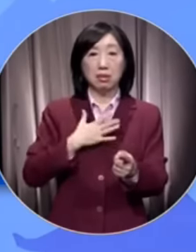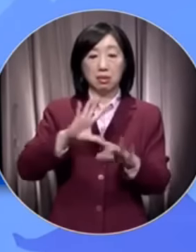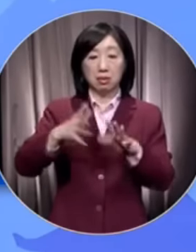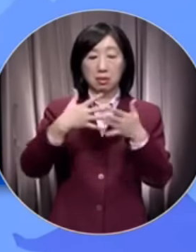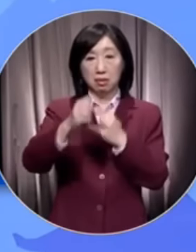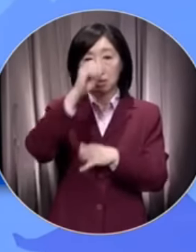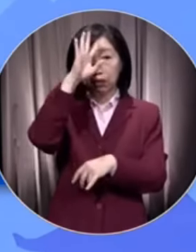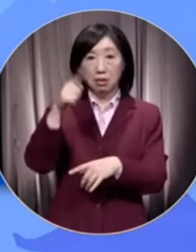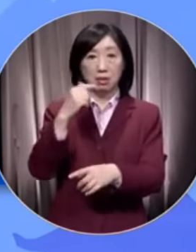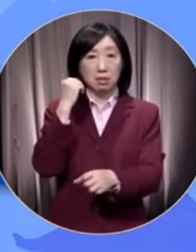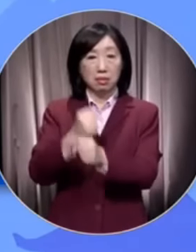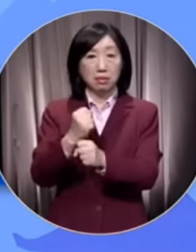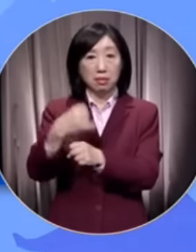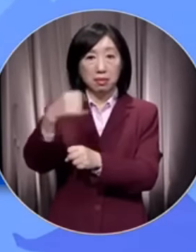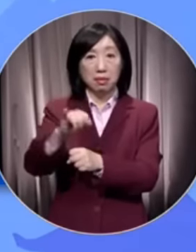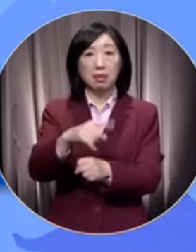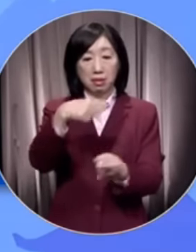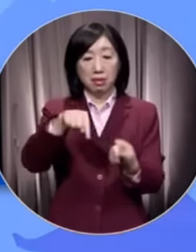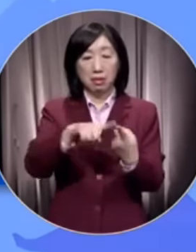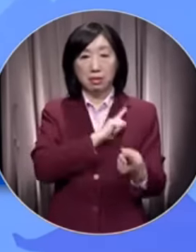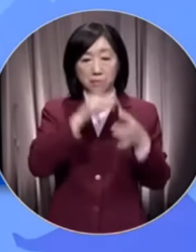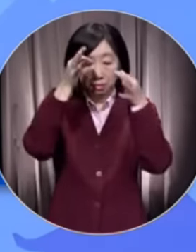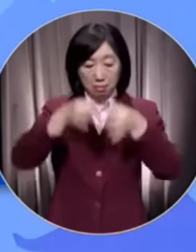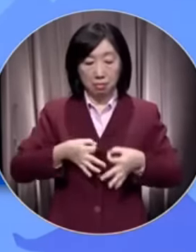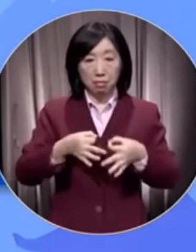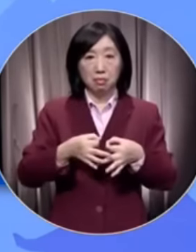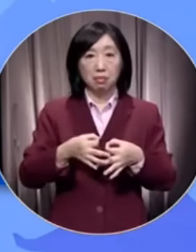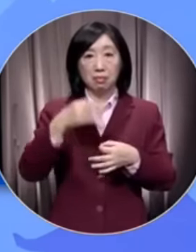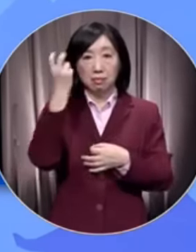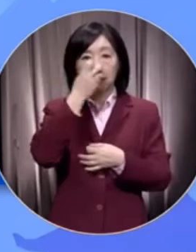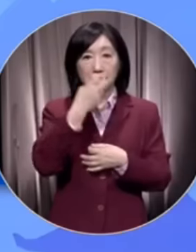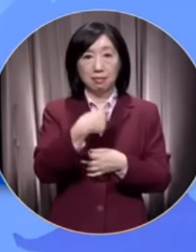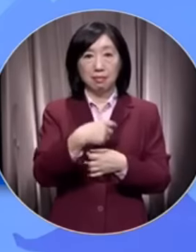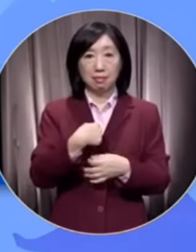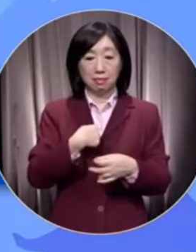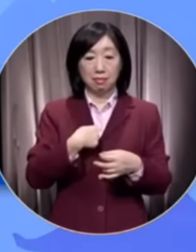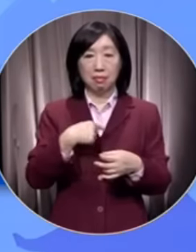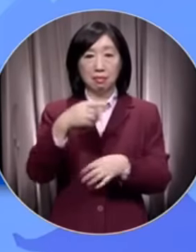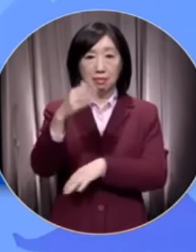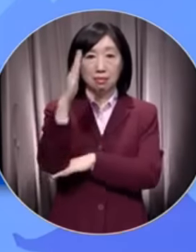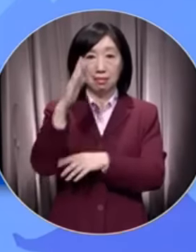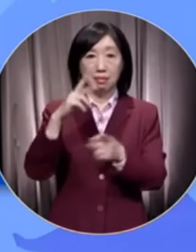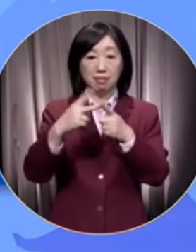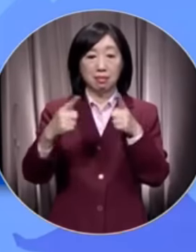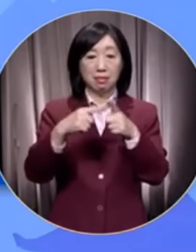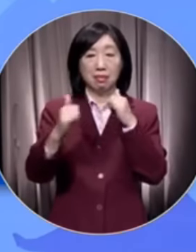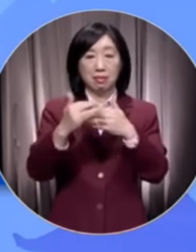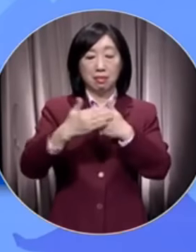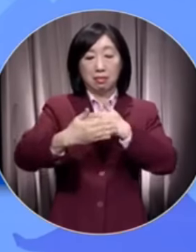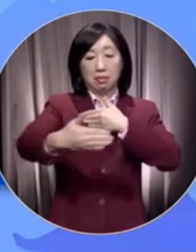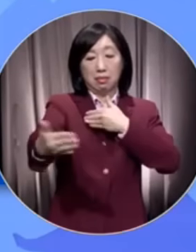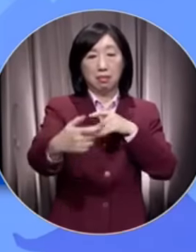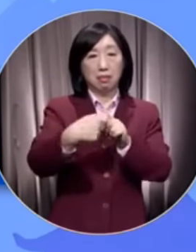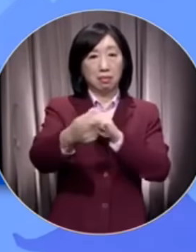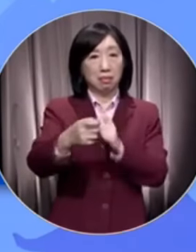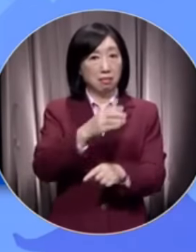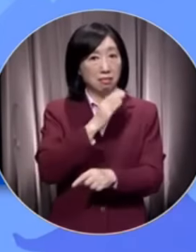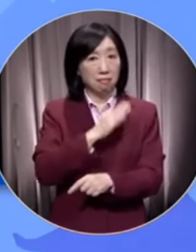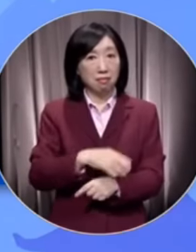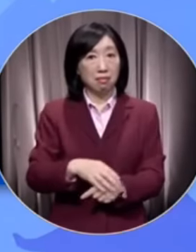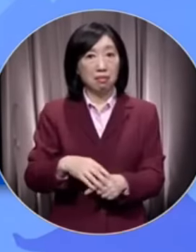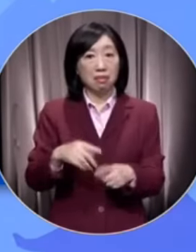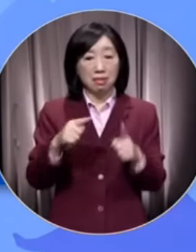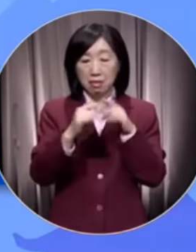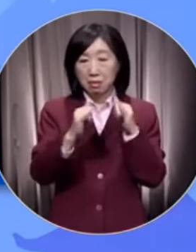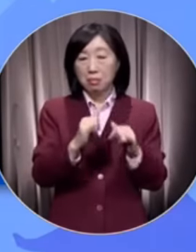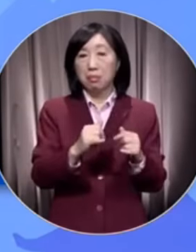首先要检讨的就是你们跟人民的距离真的太遥远了。人民需要的是一个跟他